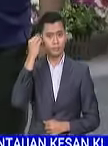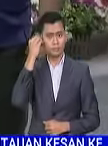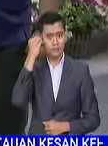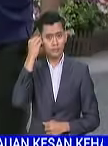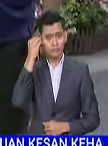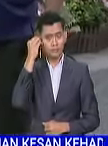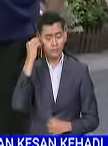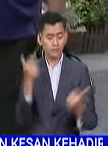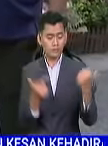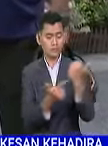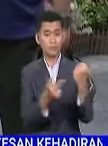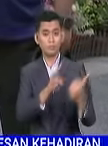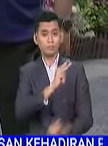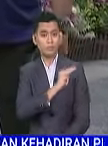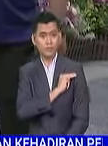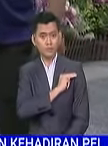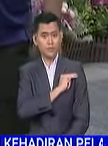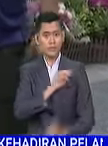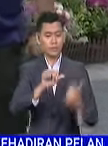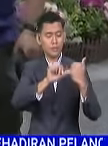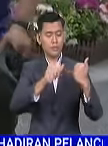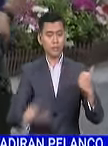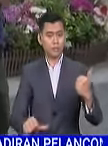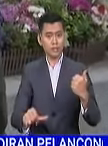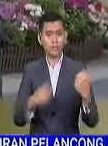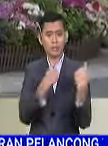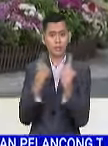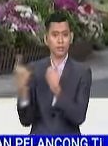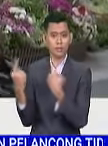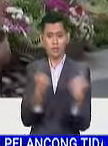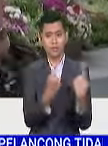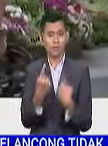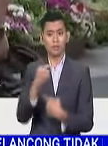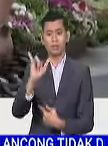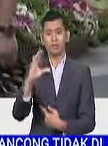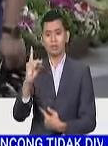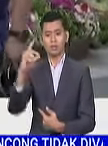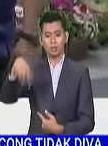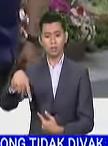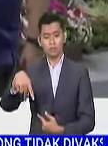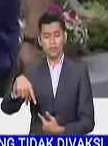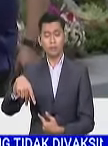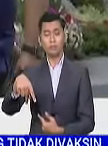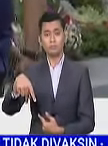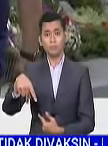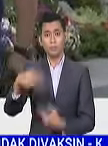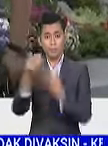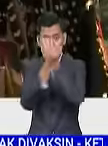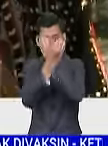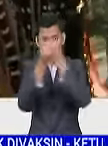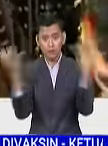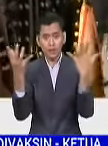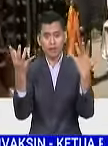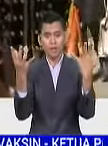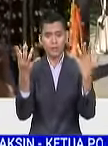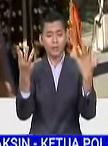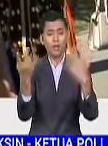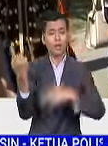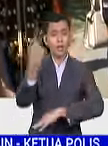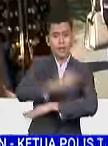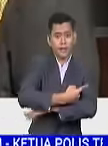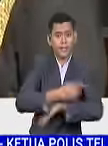Timbalan Ketua Menteri merangkap pengerusi jawatankuasa induk sambutan Hari Jadi Rasmi TYT, Datuk Dr. Joachim Gun Salam berkata, penganjuran Hari